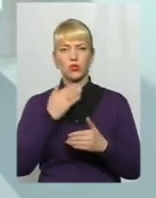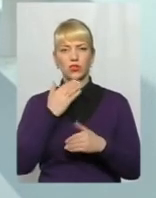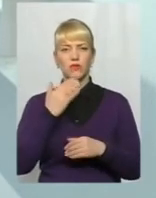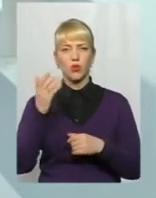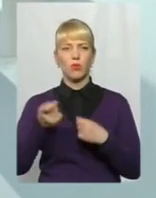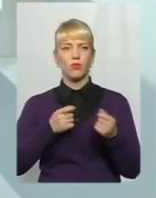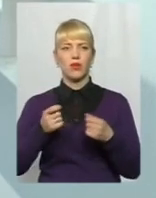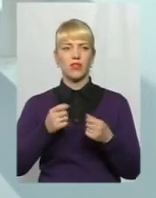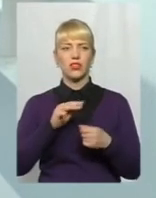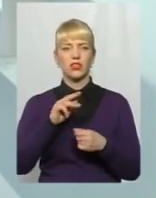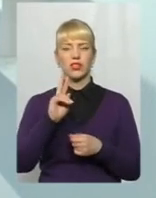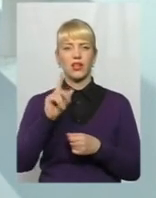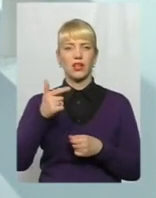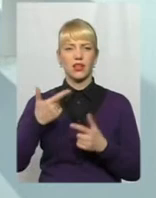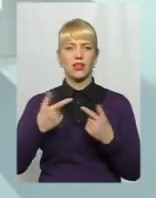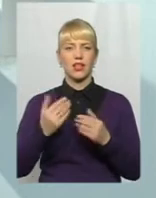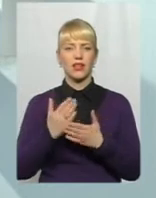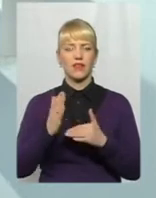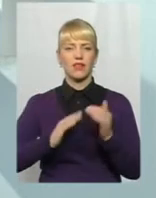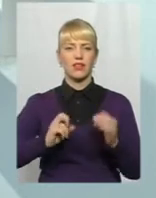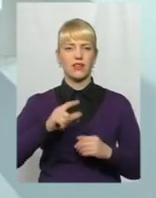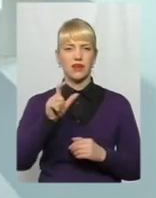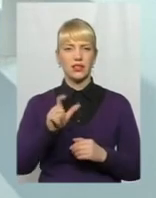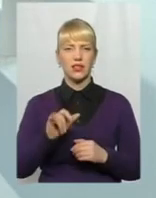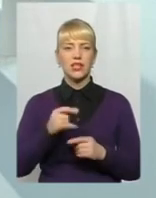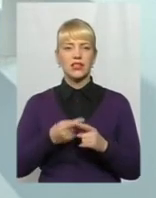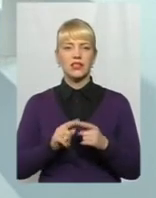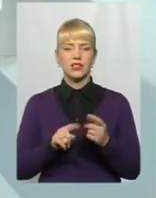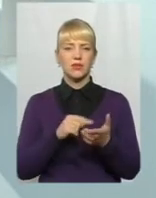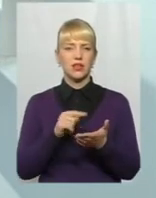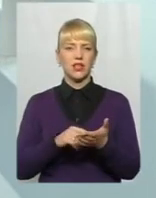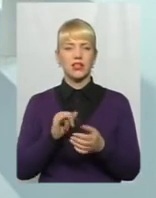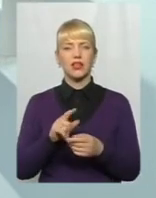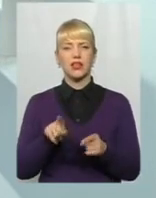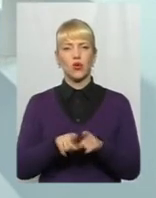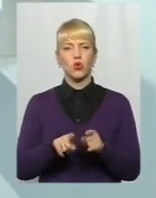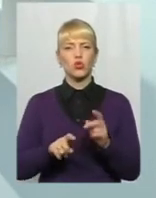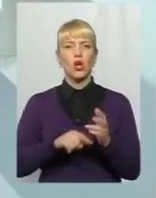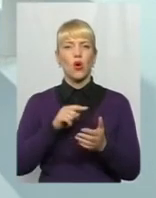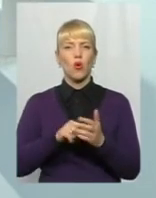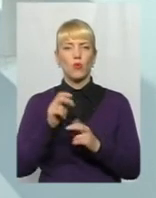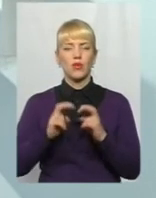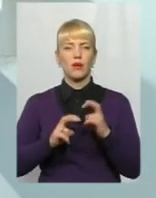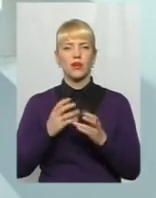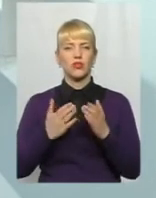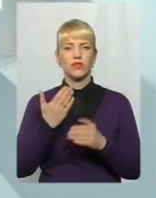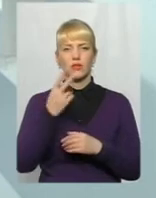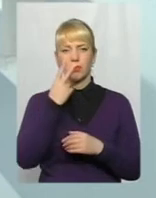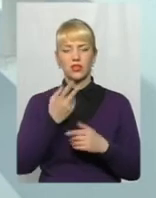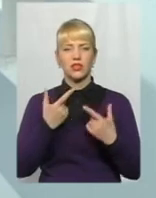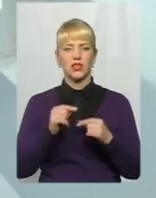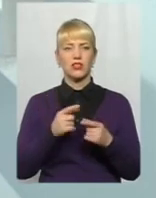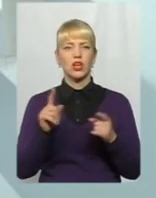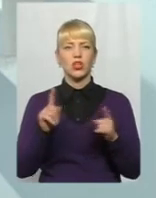управління житлово-комунального господарства, де є фахівець з цих питань, і також комунальне підприємство, якщо ви бачите десь, що